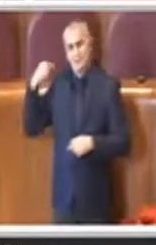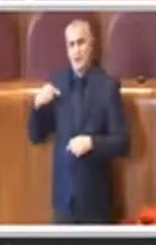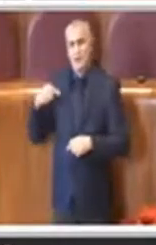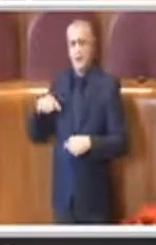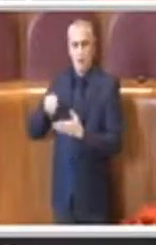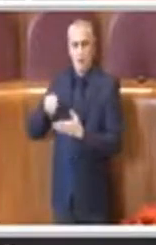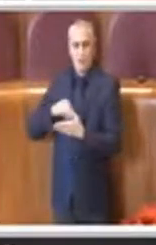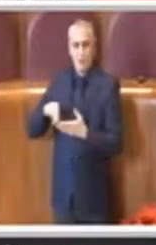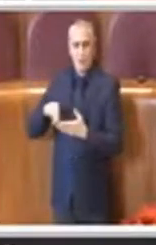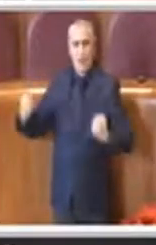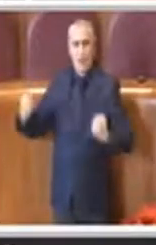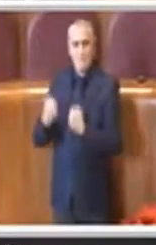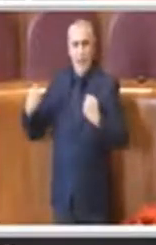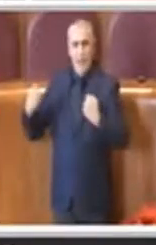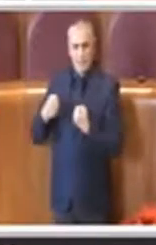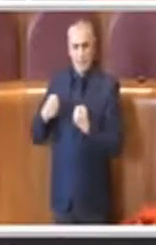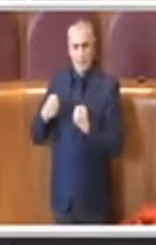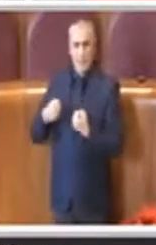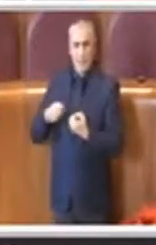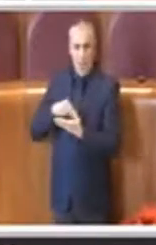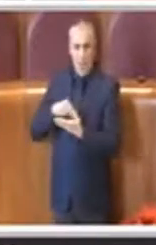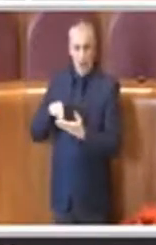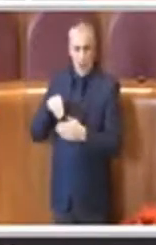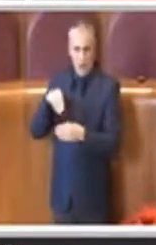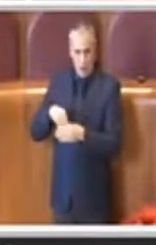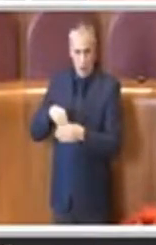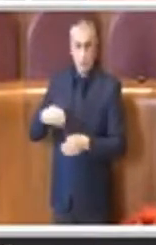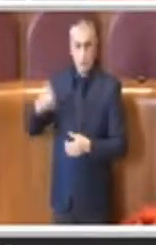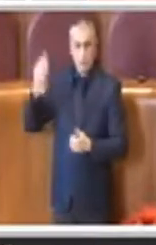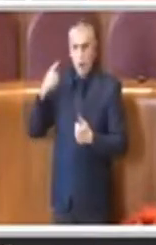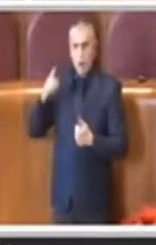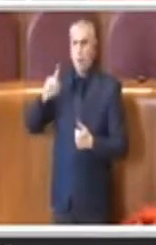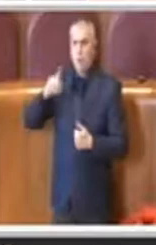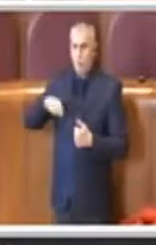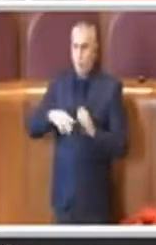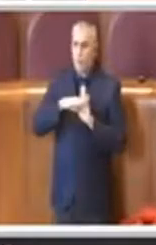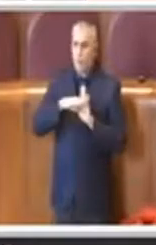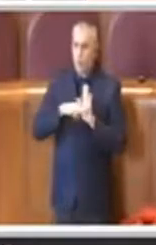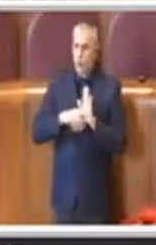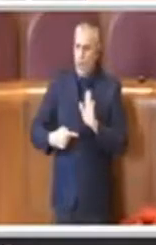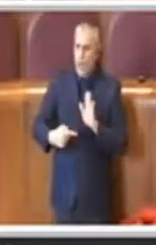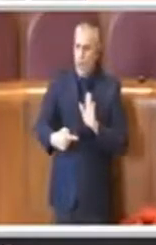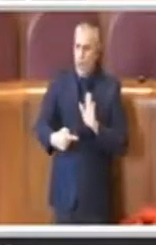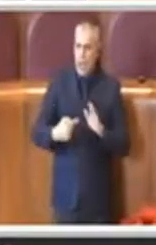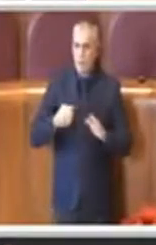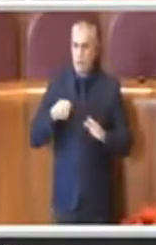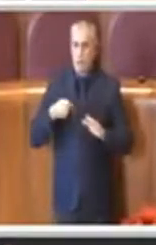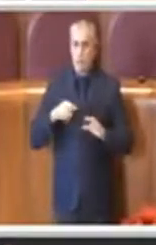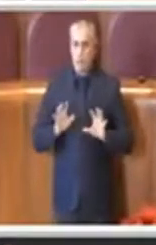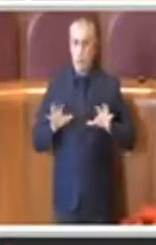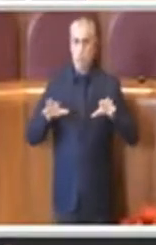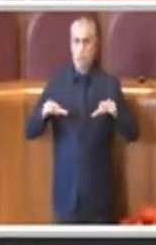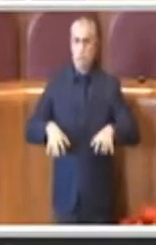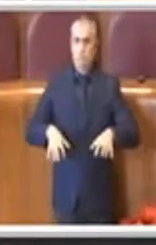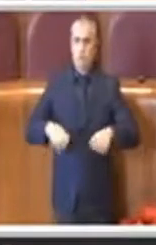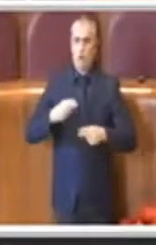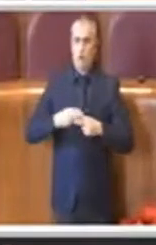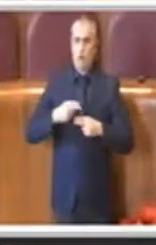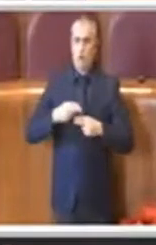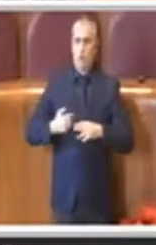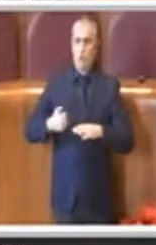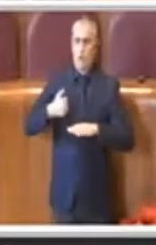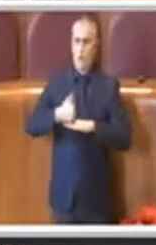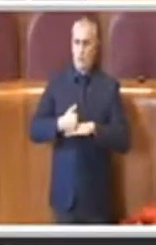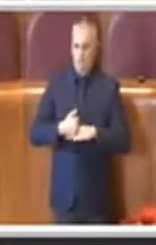all'interno del proprio programma, ma anche nelle linee programmatiche che abbiamo votato quando ci siamo insediati a Roma